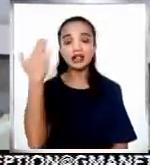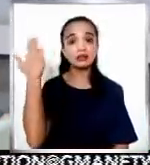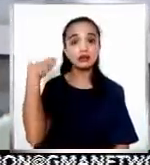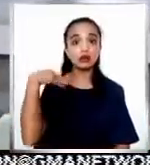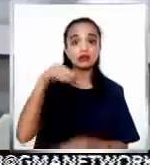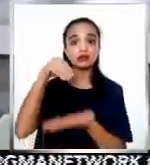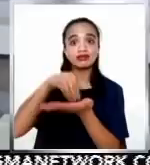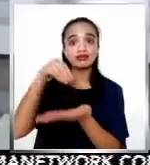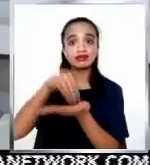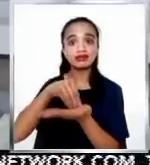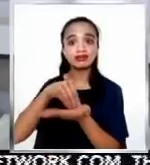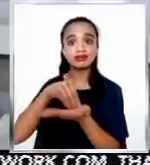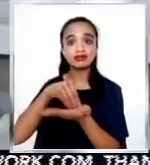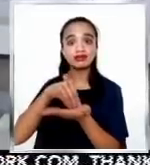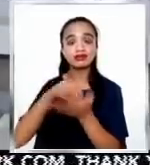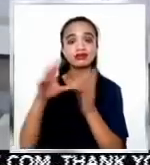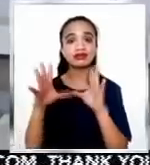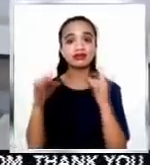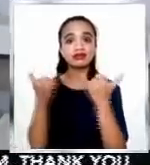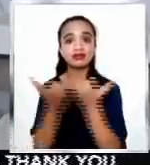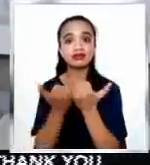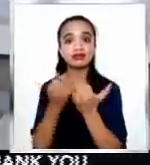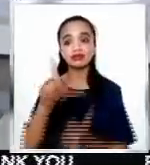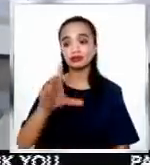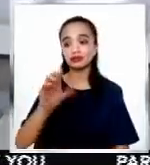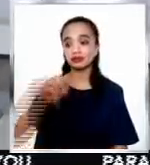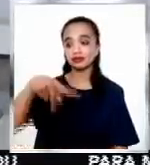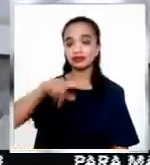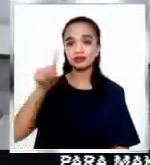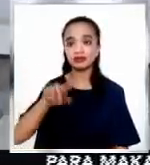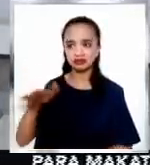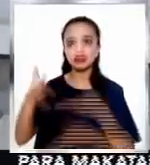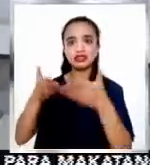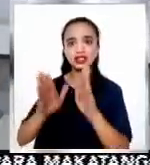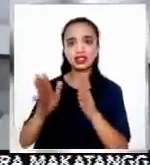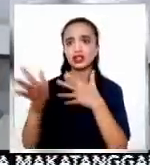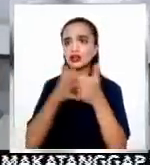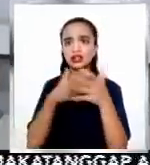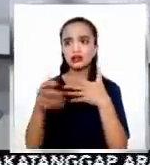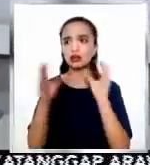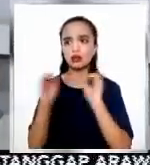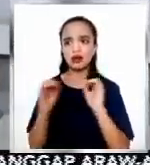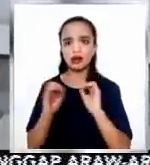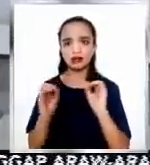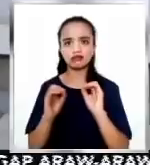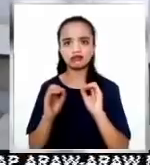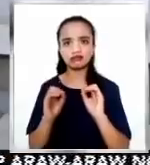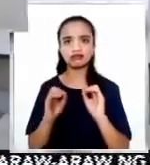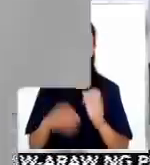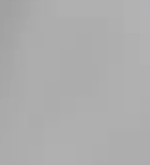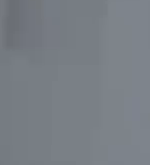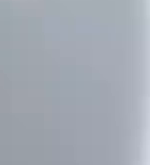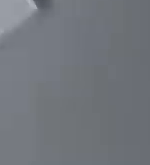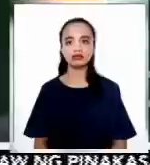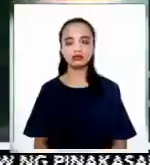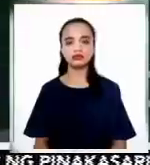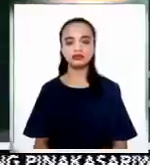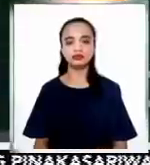ng kumpanya ng Pamilyang Lopez kahit wala silang collateral. Nakatutok si Cedric Castillo.